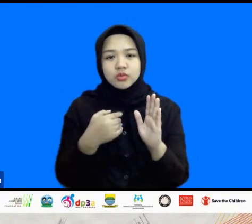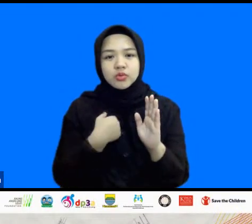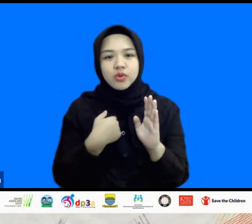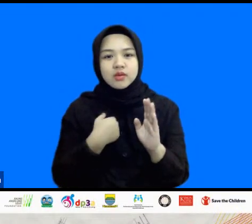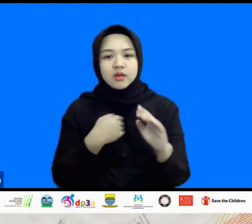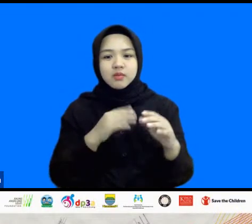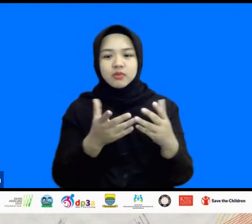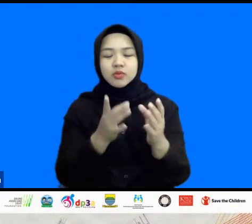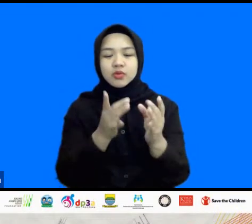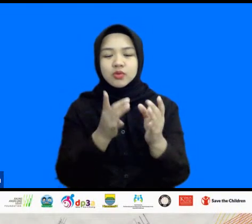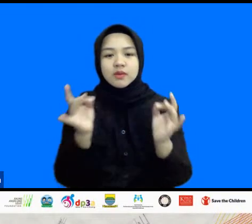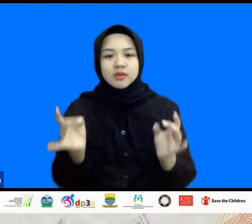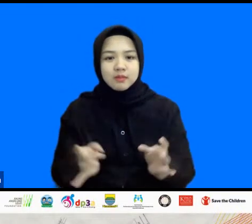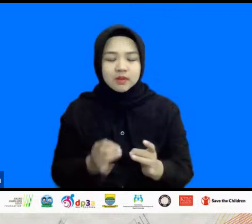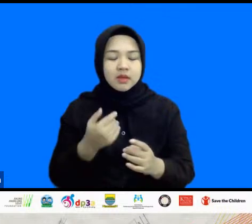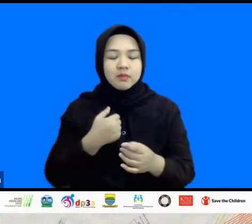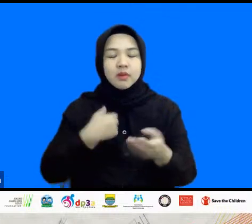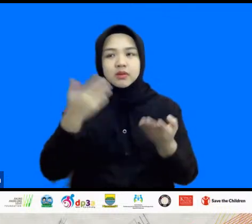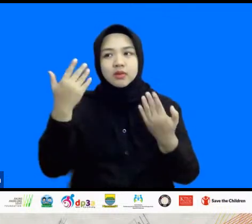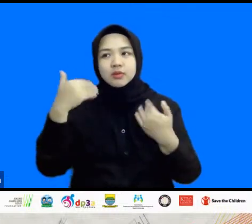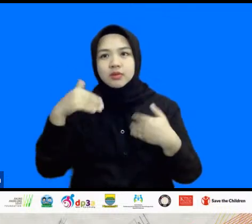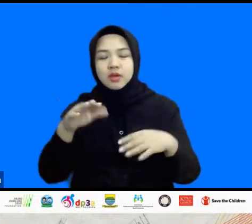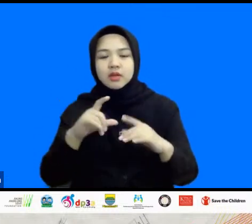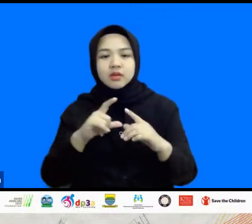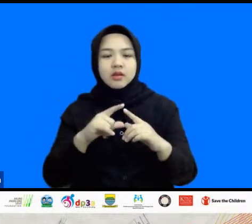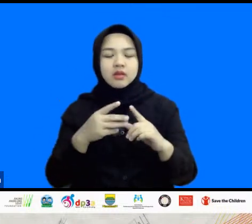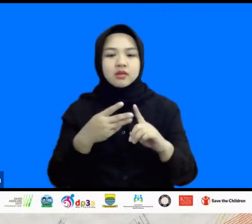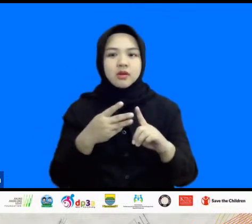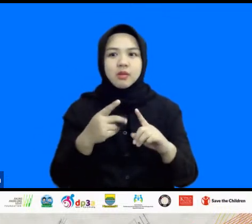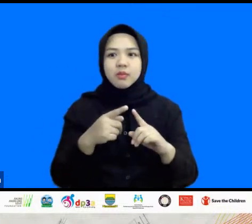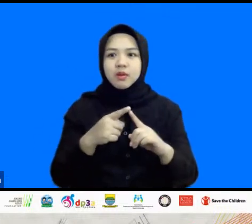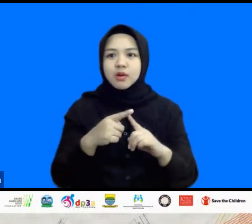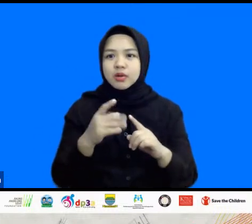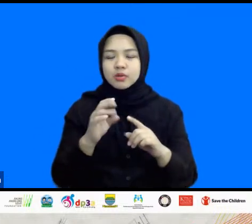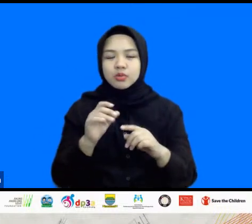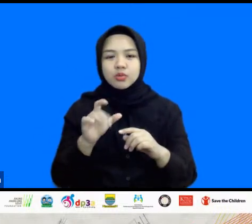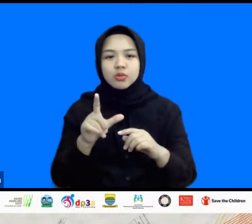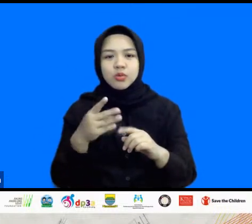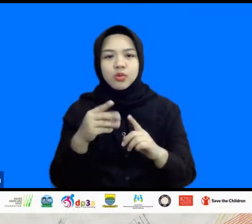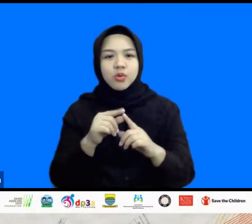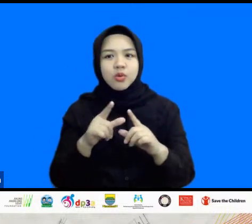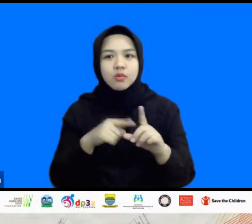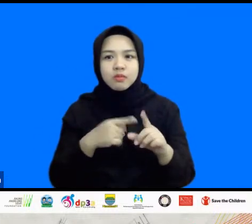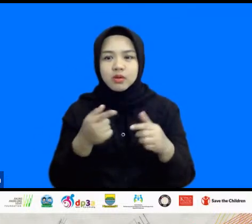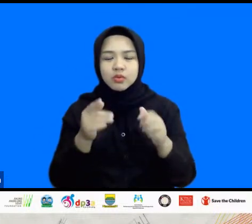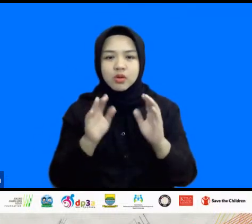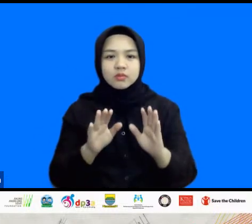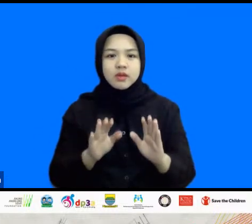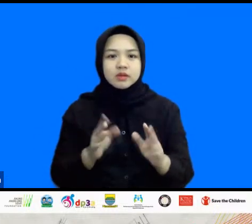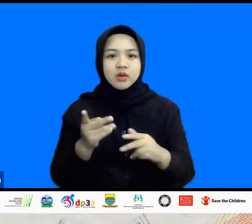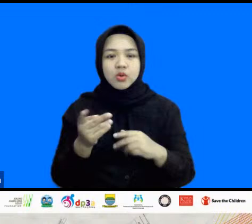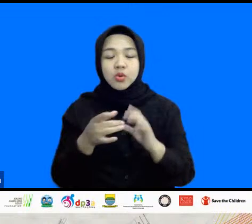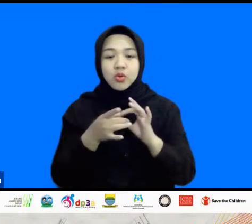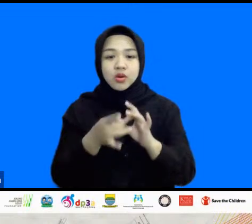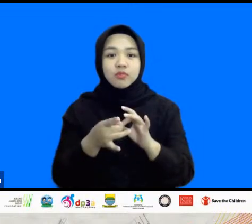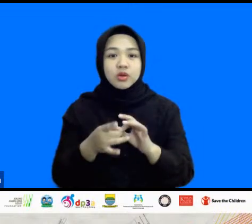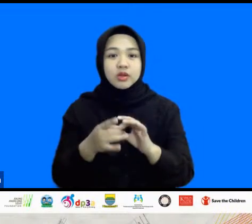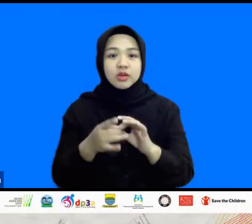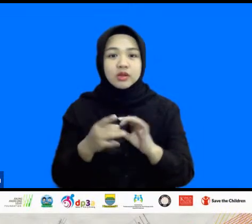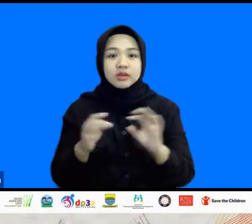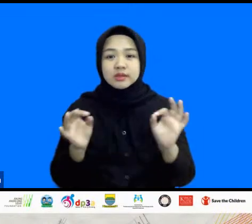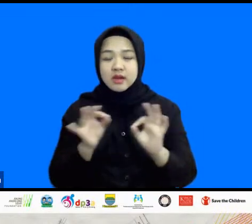bentuknya macam-macam ya, ada tarian, kabaret, ada role play, ini luar biasa loh. Kalau nggak ada kolaborasi